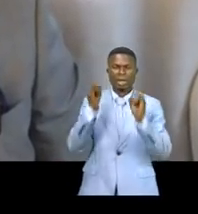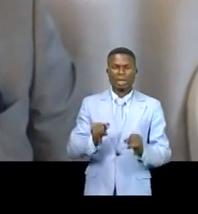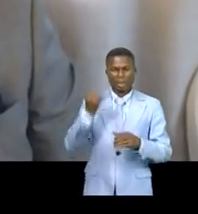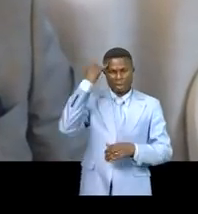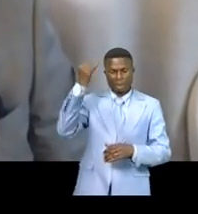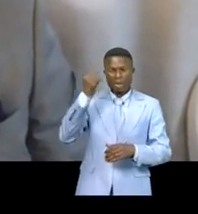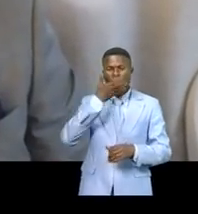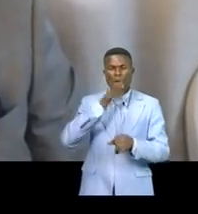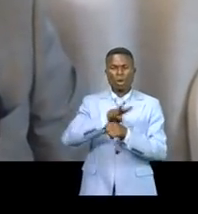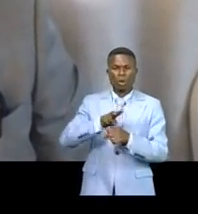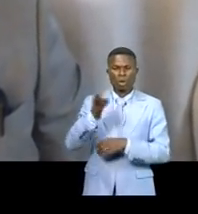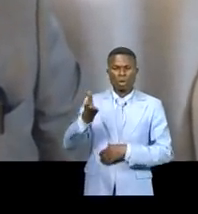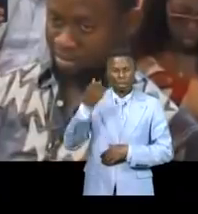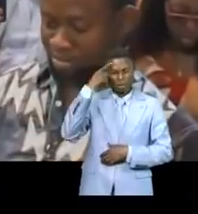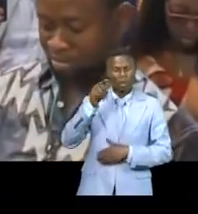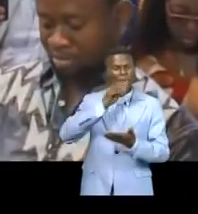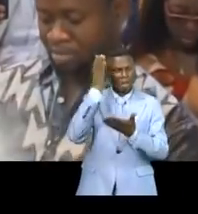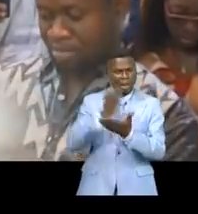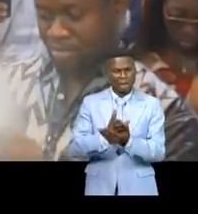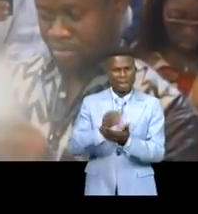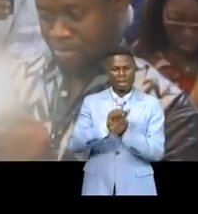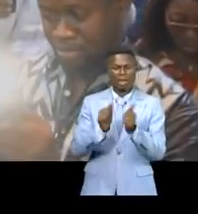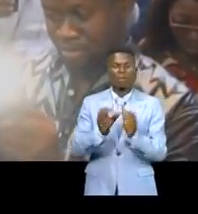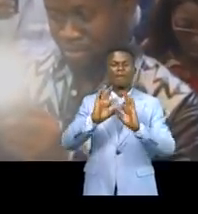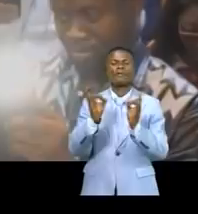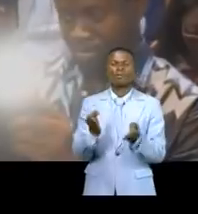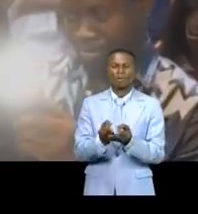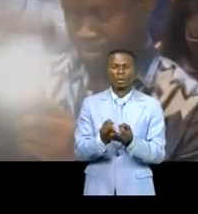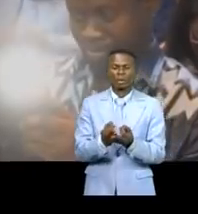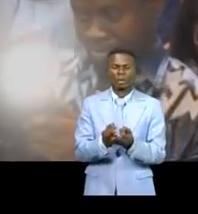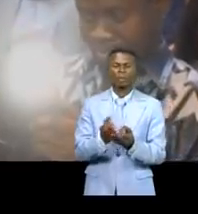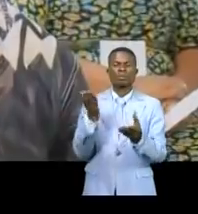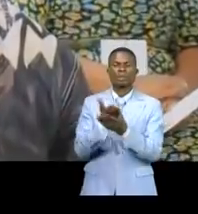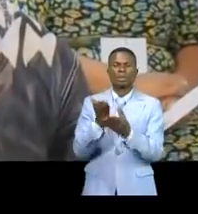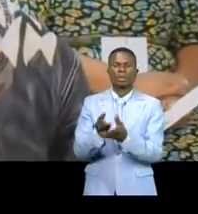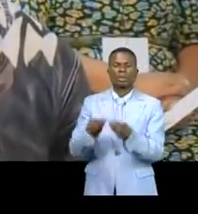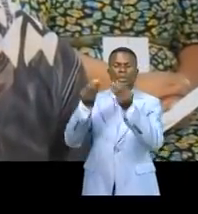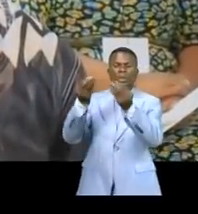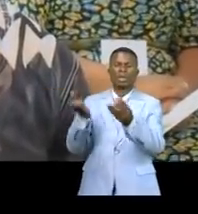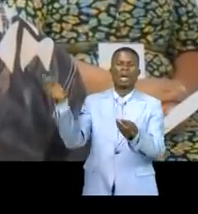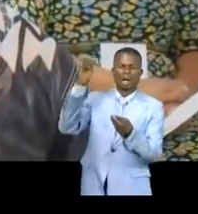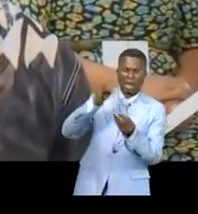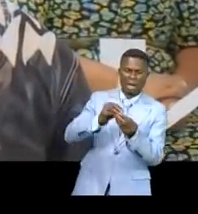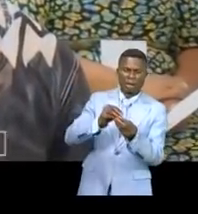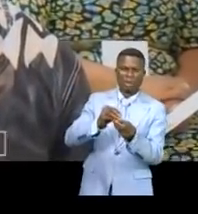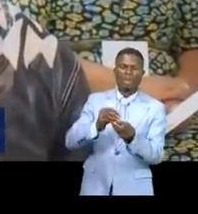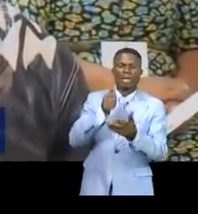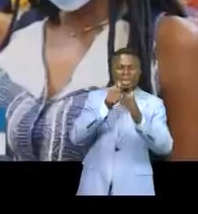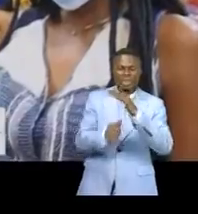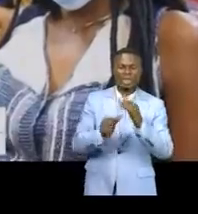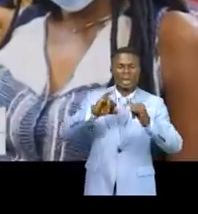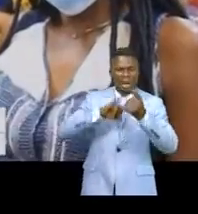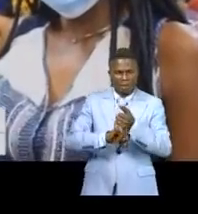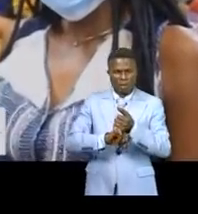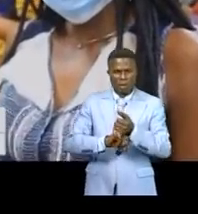contexte de la Covid-19 pour éliminer le problème conjugal. Une plaidoirie est menée pour intégrer Sekele Alibala dans l'une des